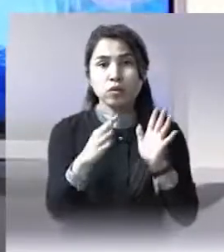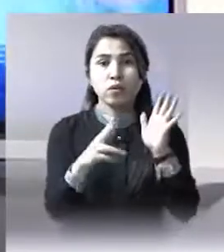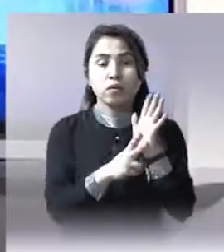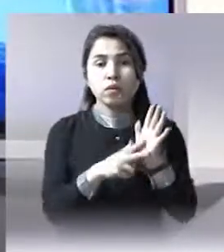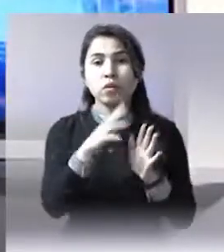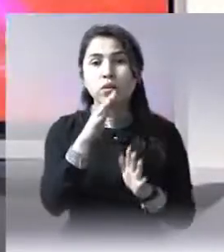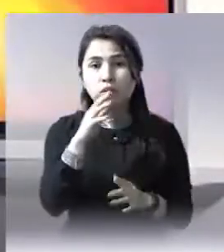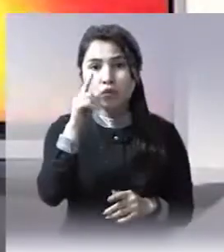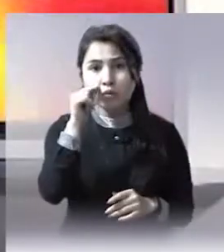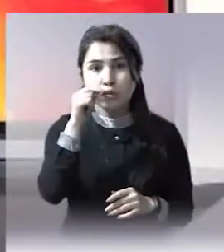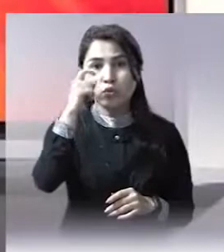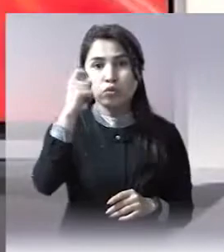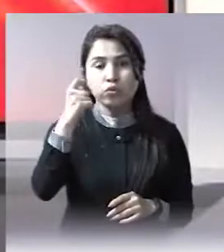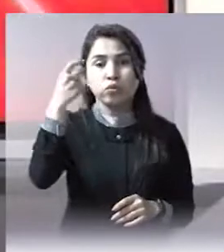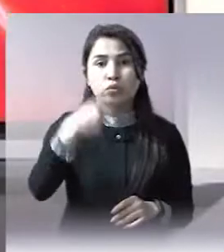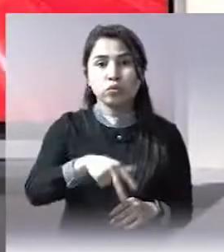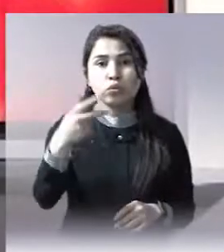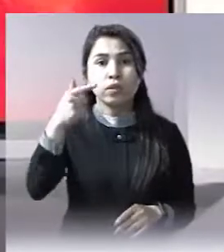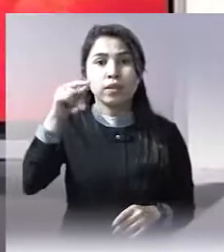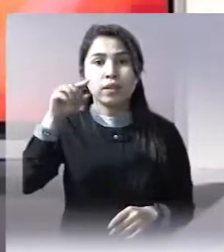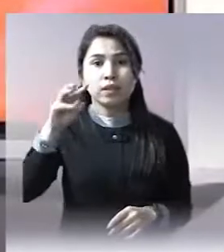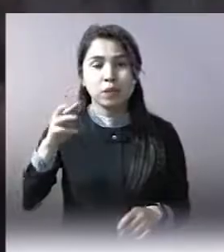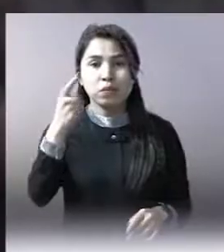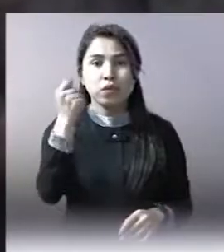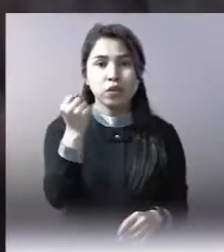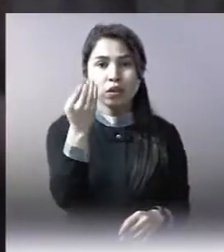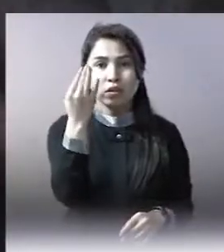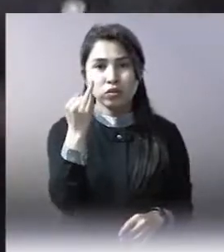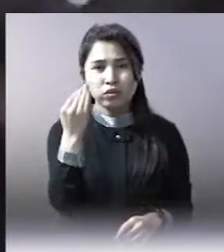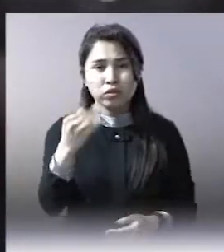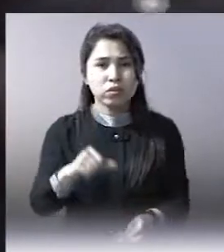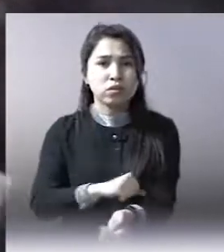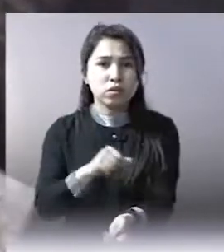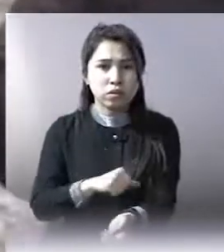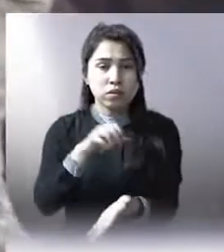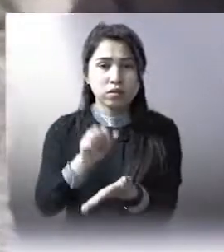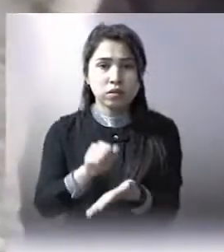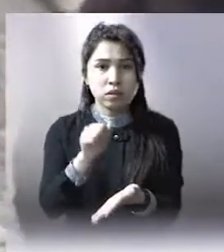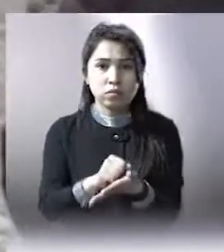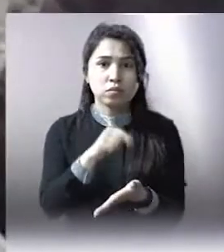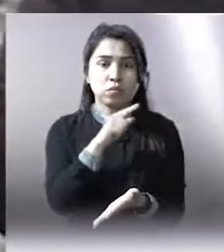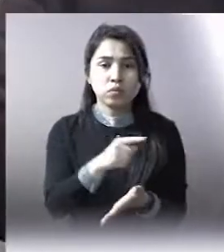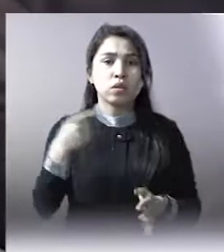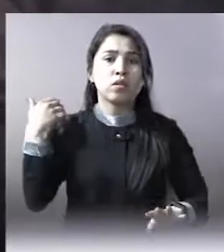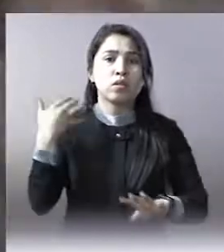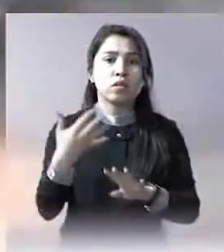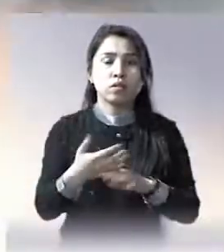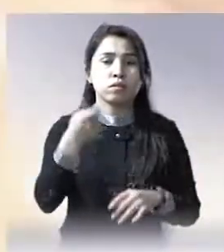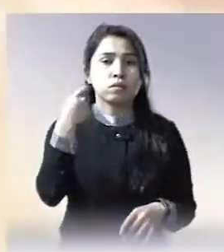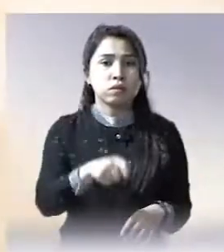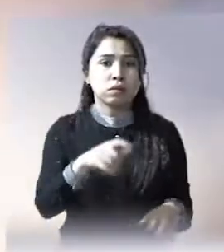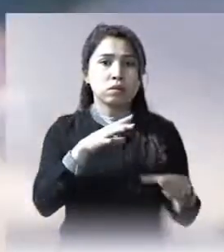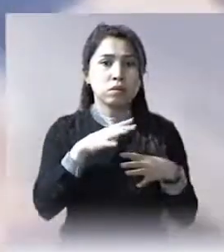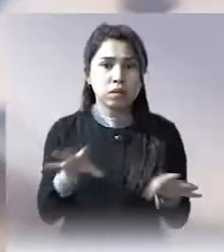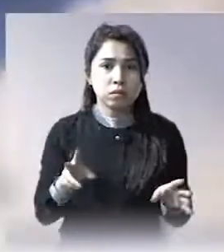тұрғынның үйінен тағы да 140 грамм гашиш есірткісін тәркілеген. Есірткімен айналысқан құмжоталық тұрғын бұрын істі